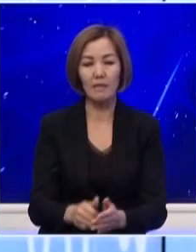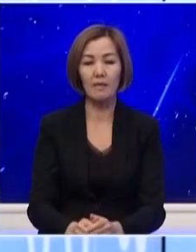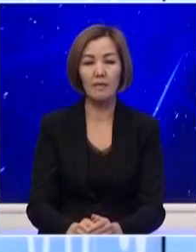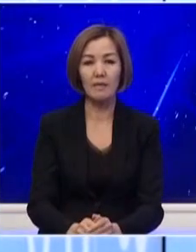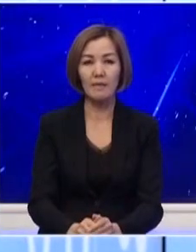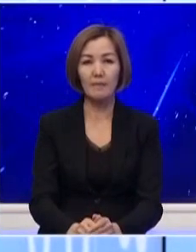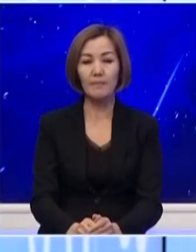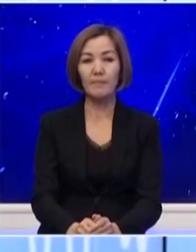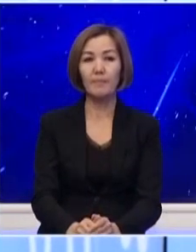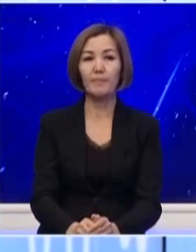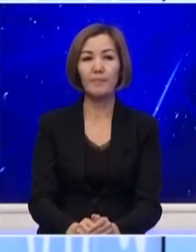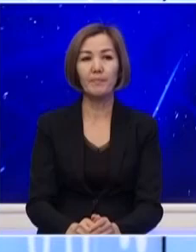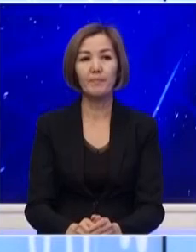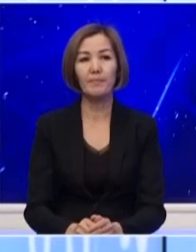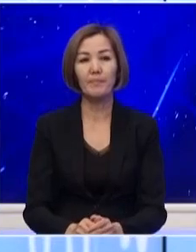хаттарымен марапатталды.